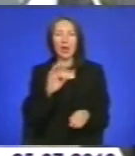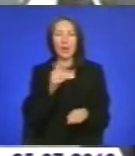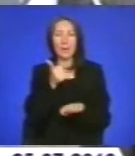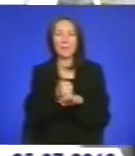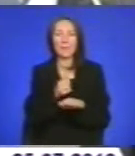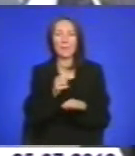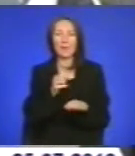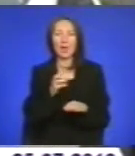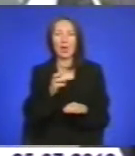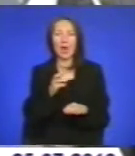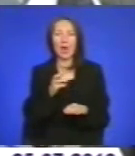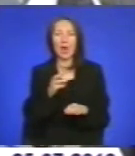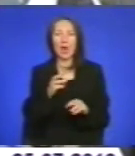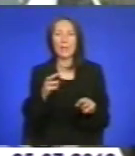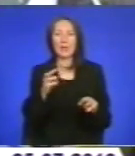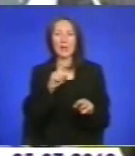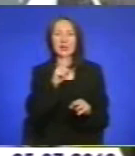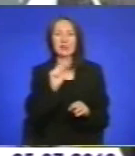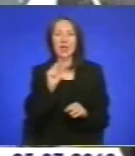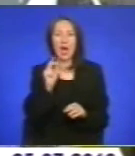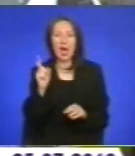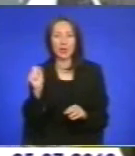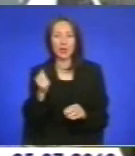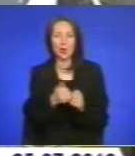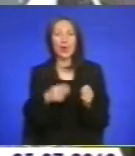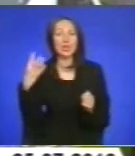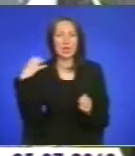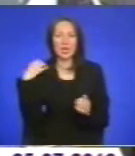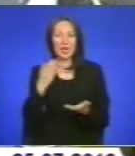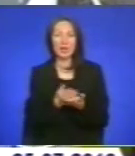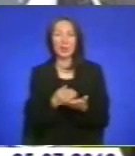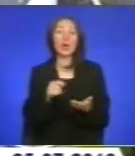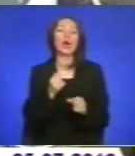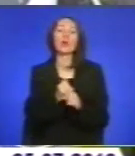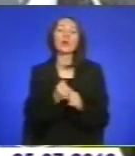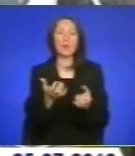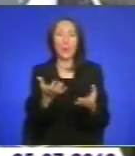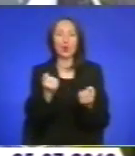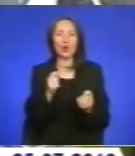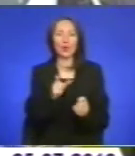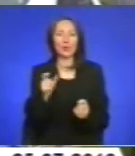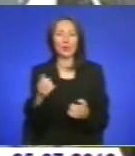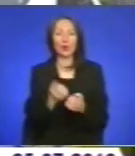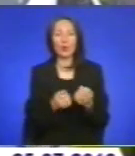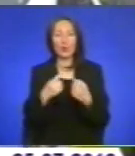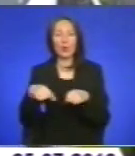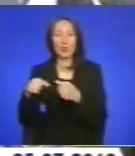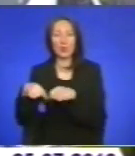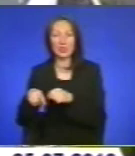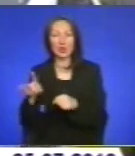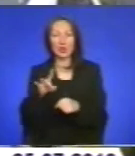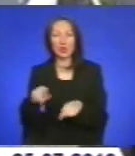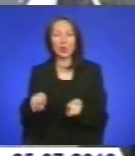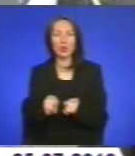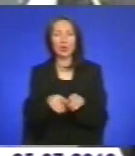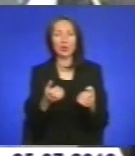внутрішніх справ повинен провести прийоми громадян в кожному районному відділі, а також провести прийоми не тільки